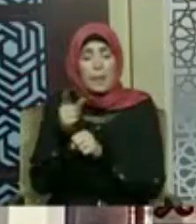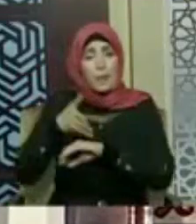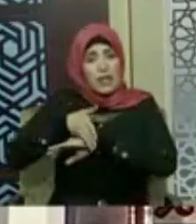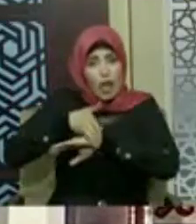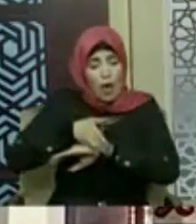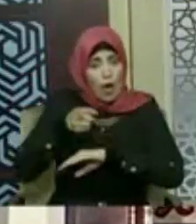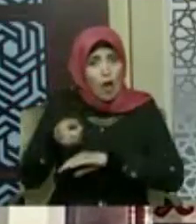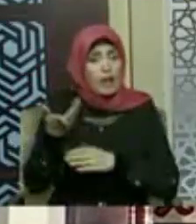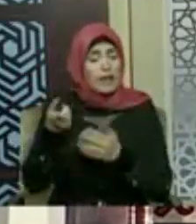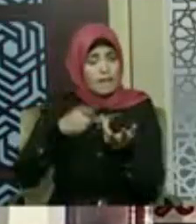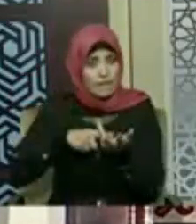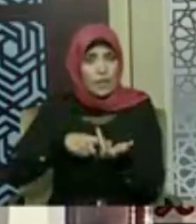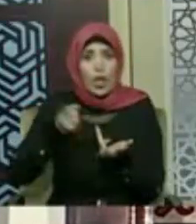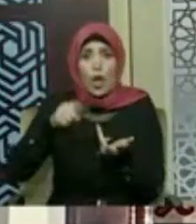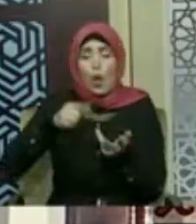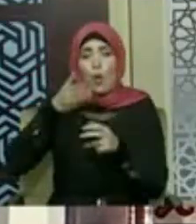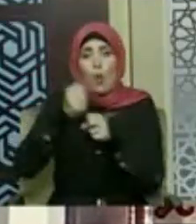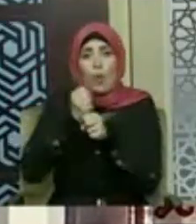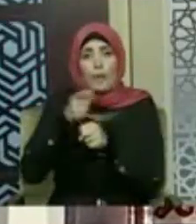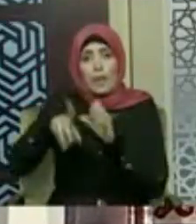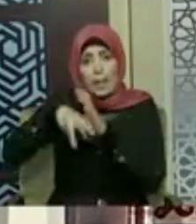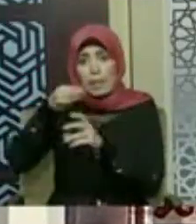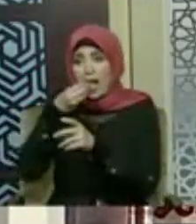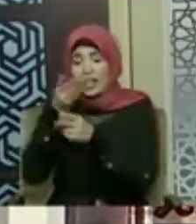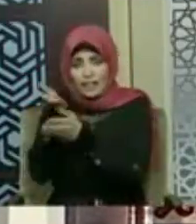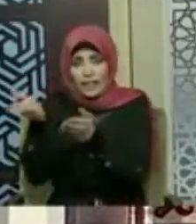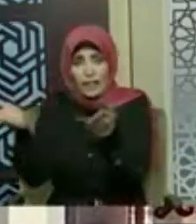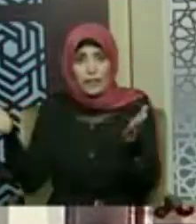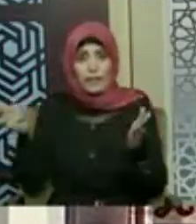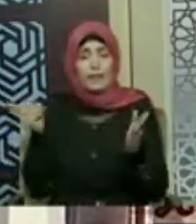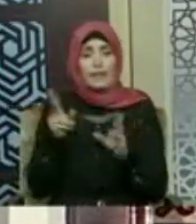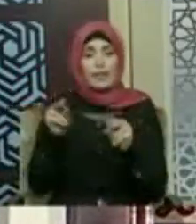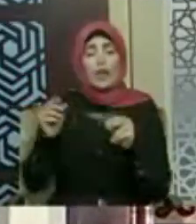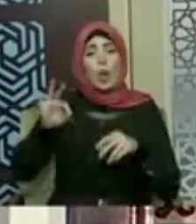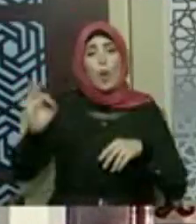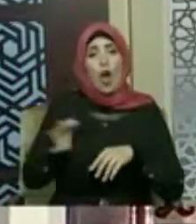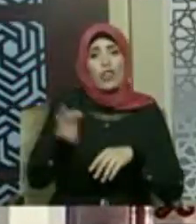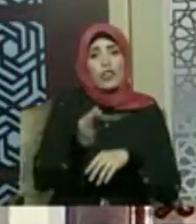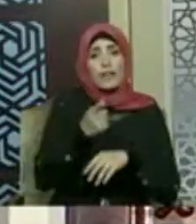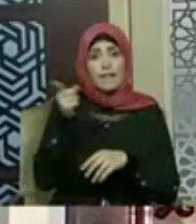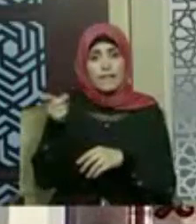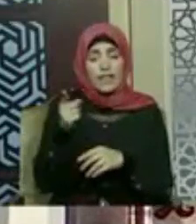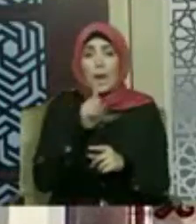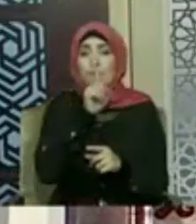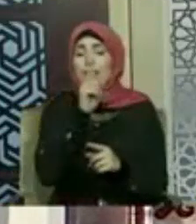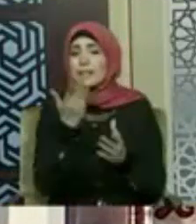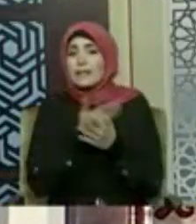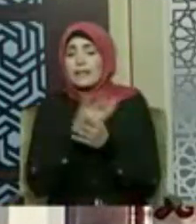من عمل يدي، ومنهم من يعمل خياطا، لكن لماذا خص داود عليه السلام؟